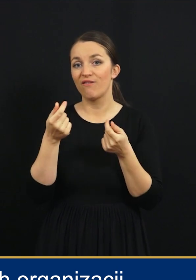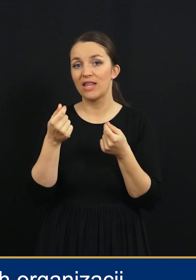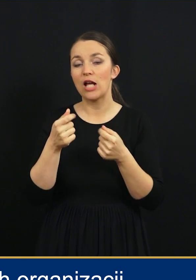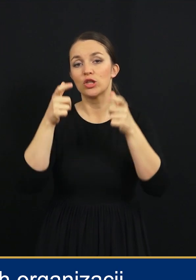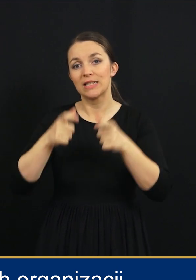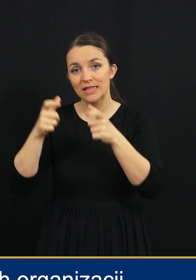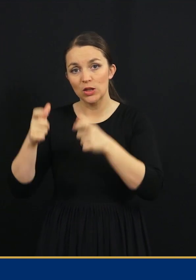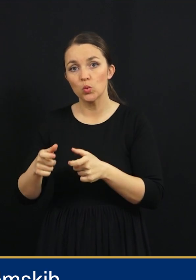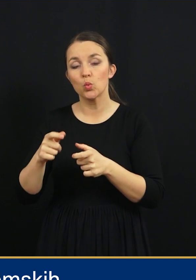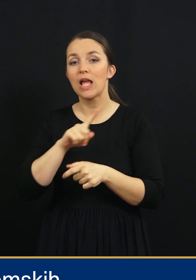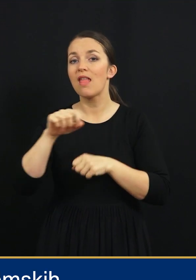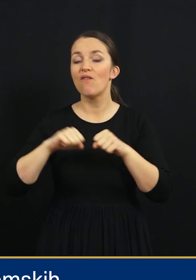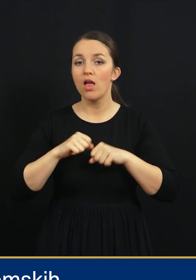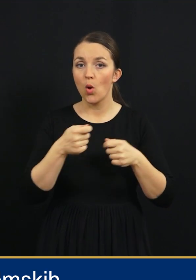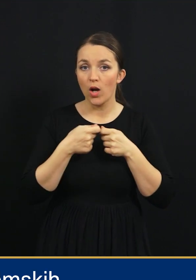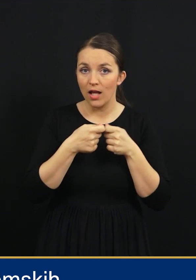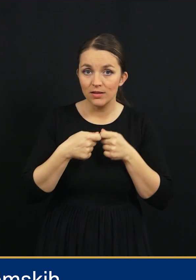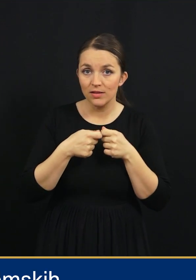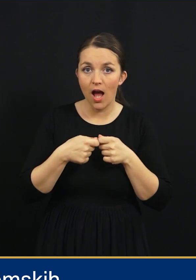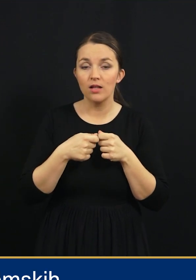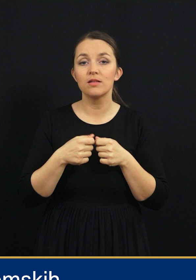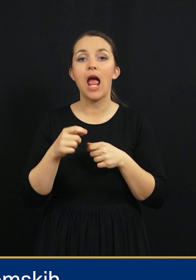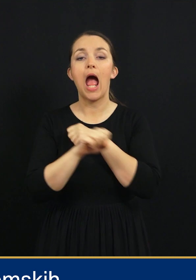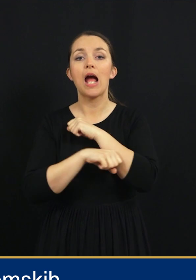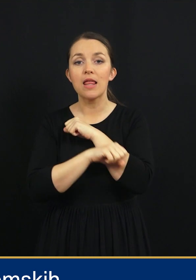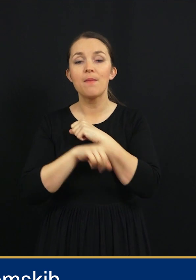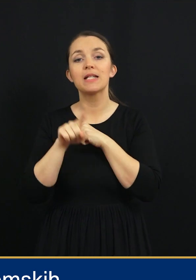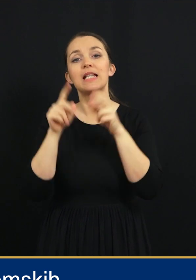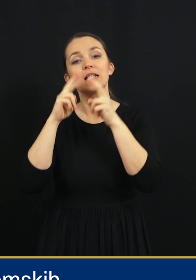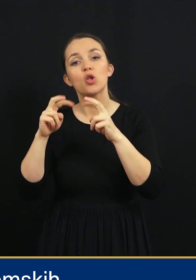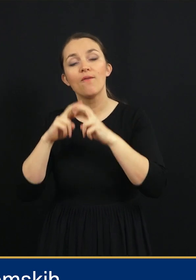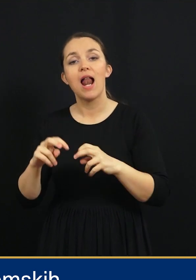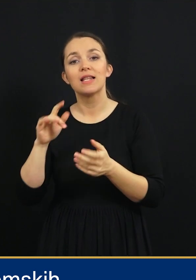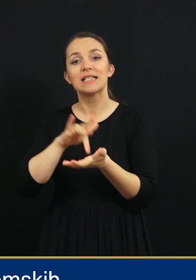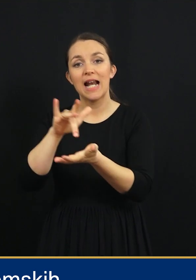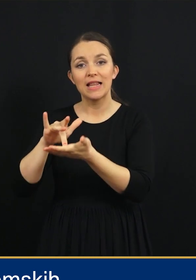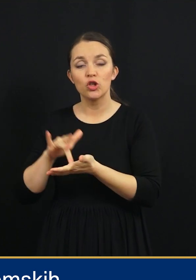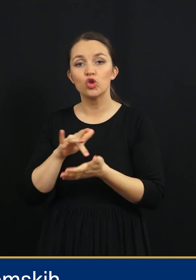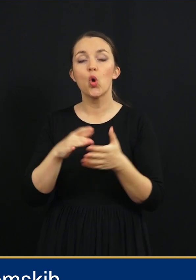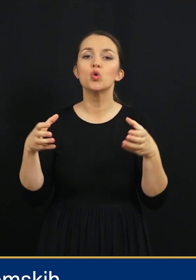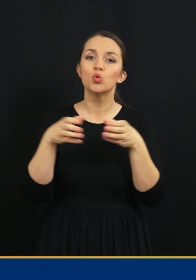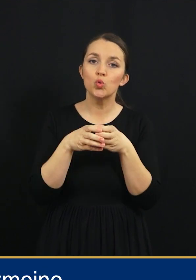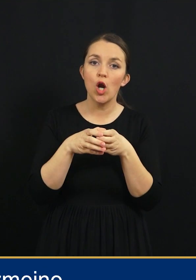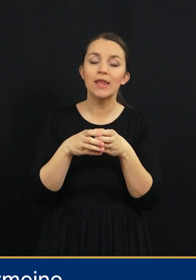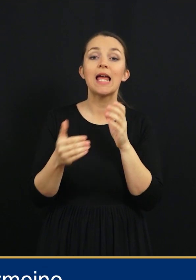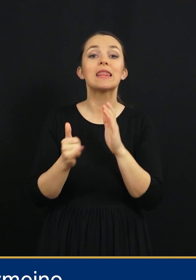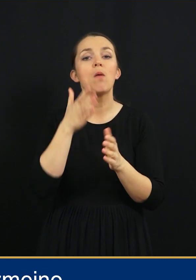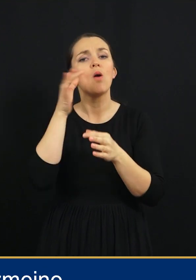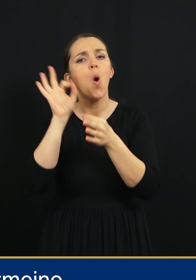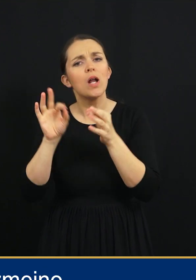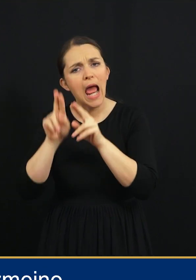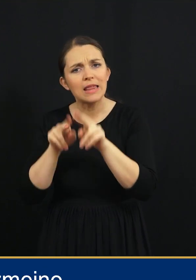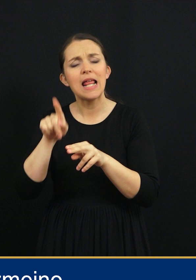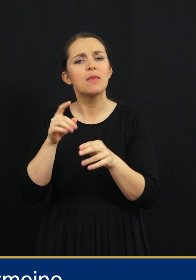finančnih institucij, nevladnih organizacij, akademskih in raziskovalnih središč, združenih, da bi ohranili